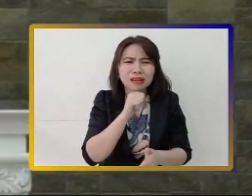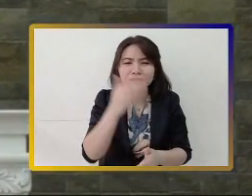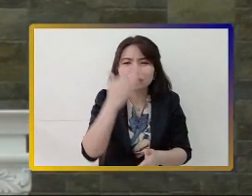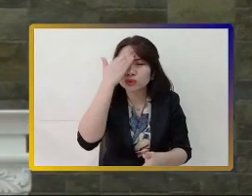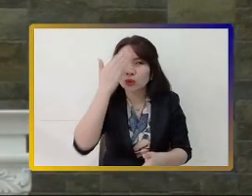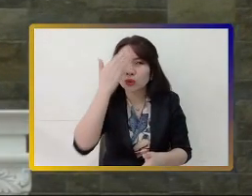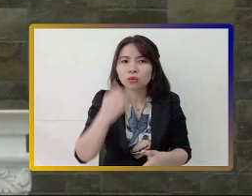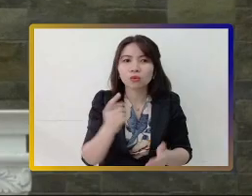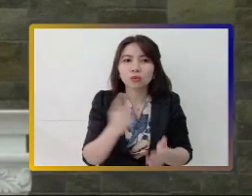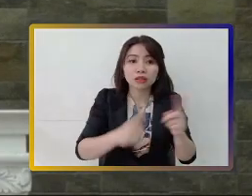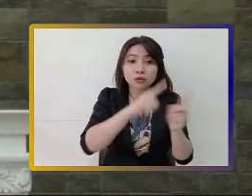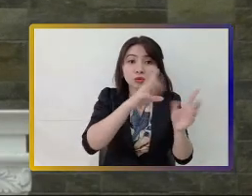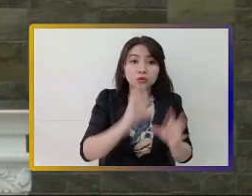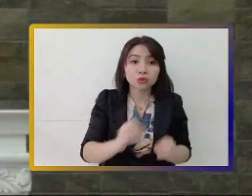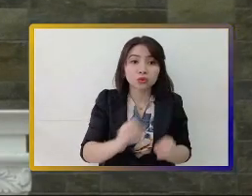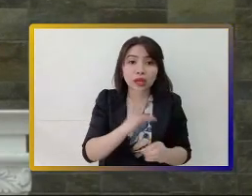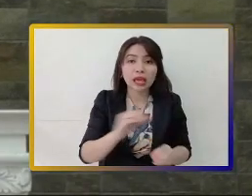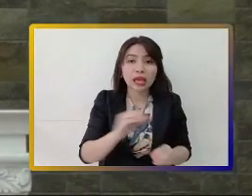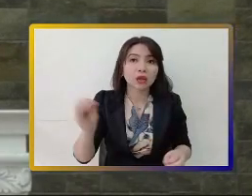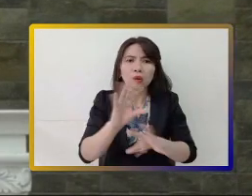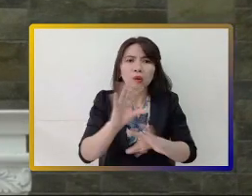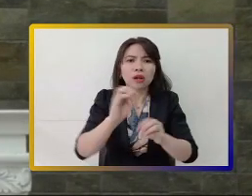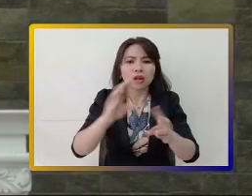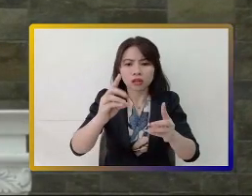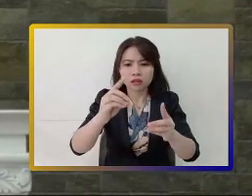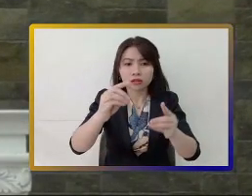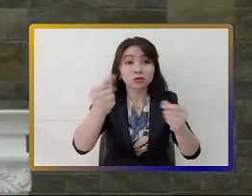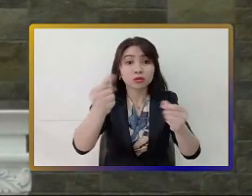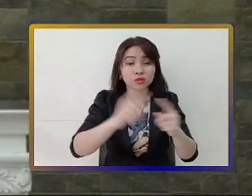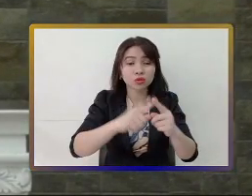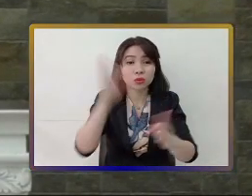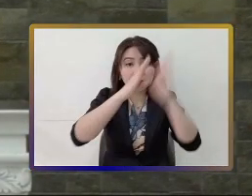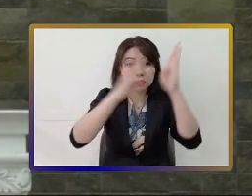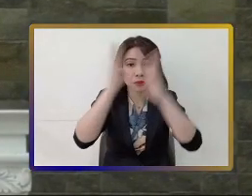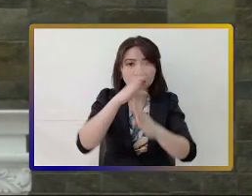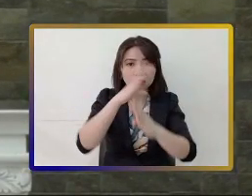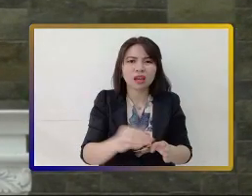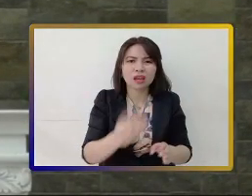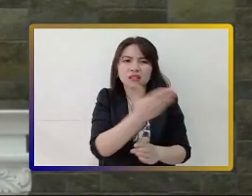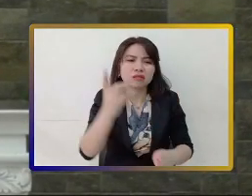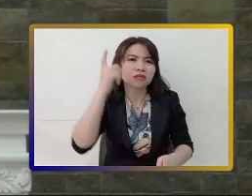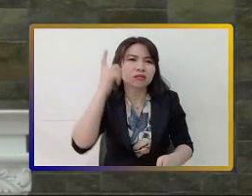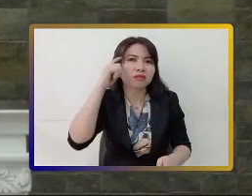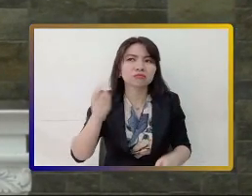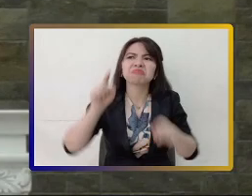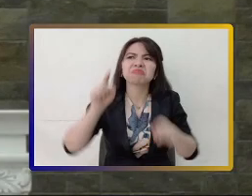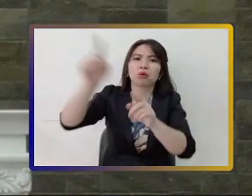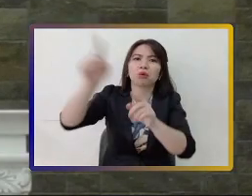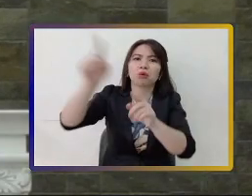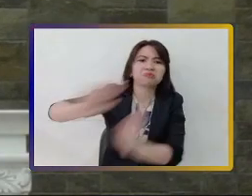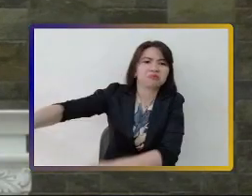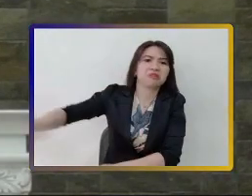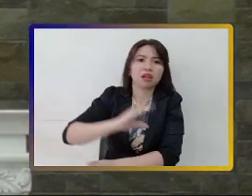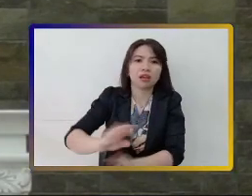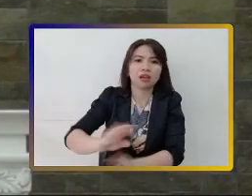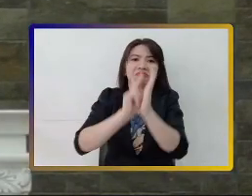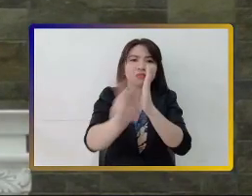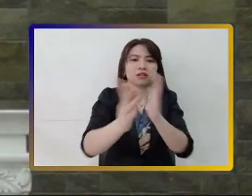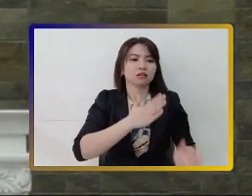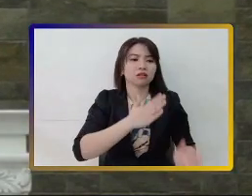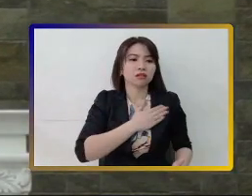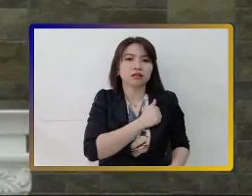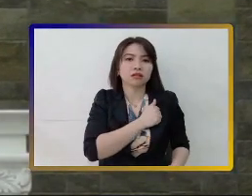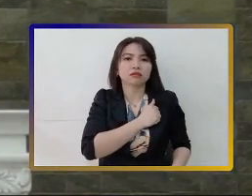na solusyon hanggang sa naiisipan mo, magpakalayo-layo na lamang kaya ako or magpakamatay na lamang kaya ako. There is something that